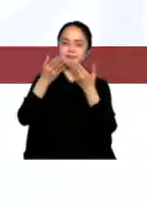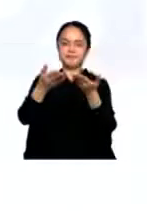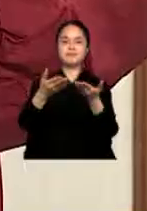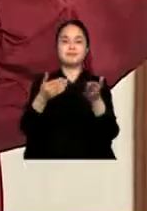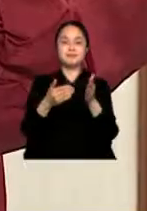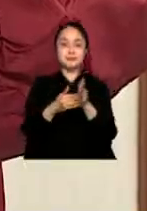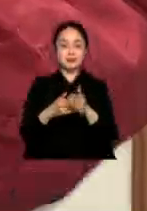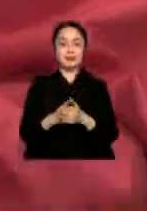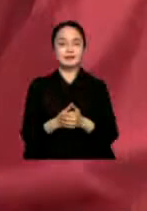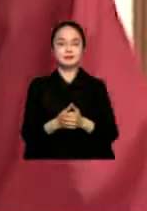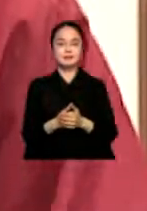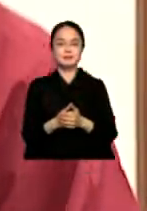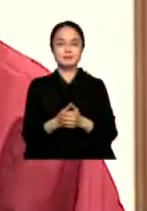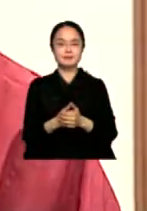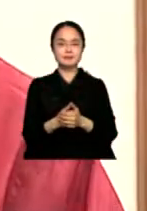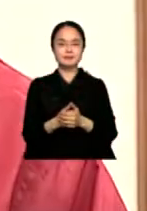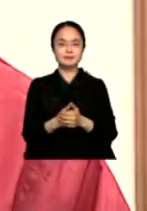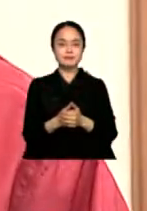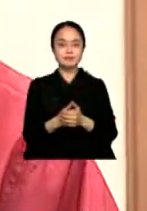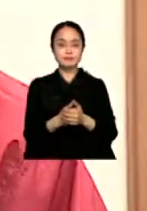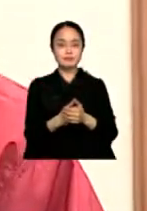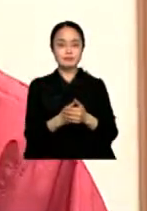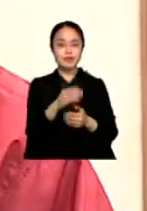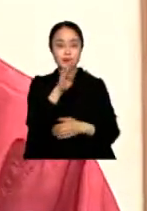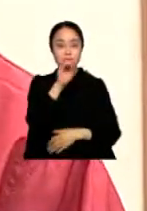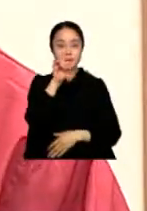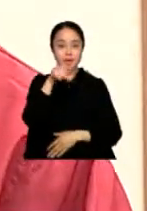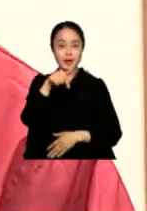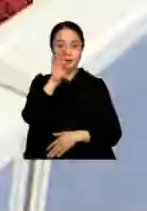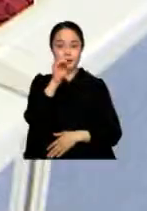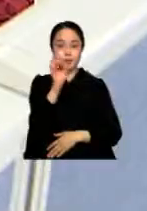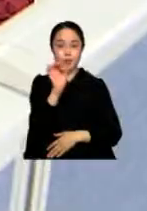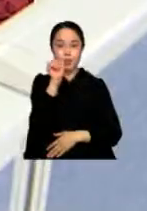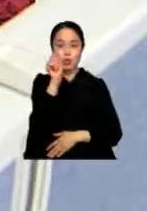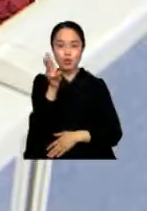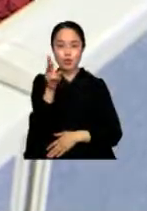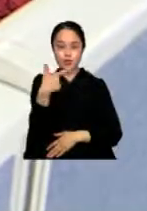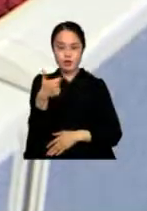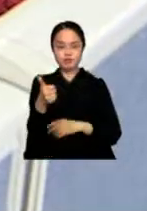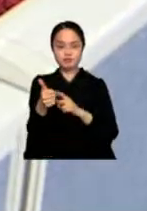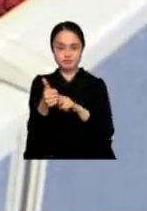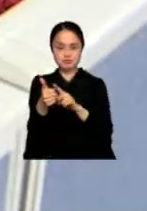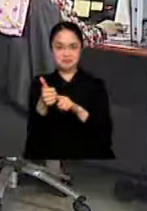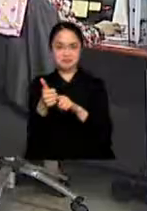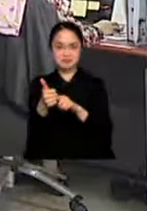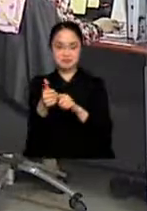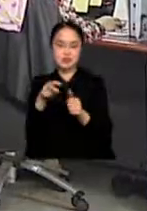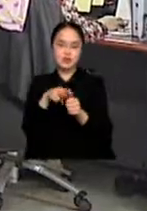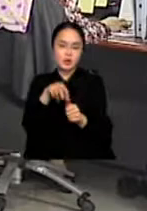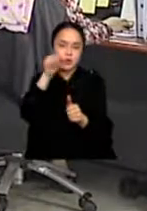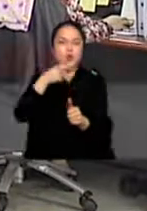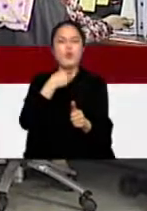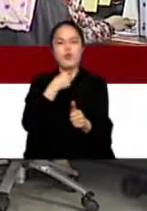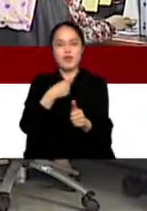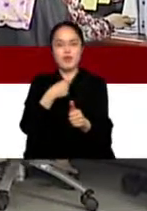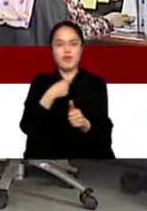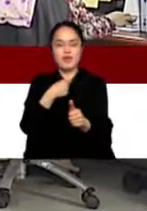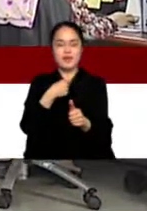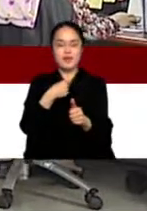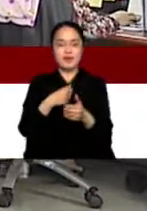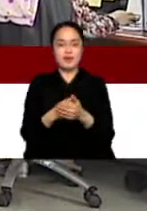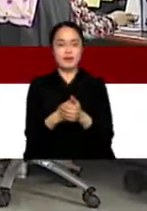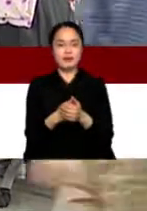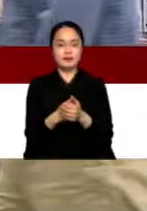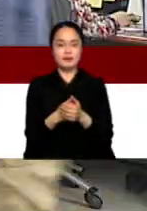올립니다. 이날 기업인 백봉현 씨도 함께 공천 서류를 접수하며 출마 의지를 다졌습니다. 송파을 지역